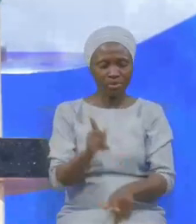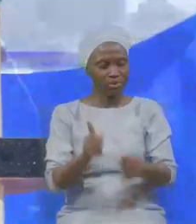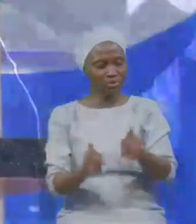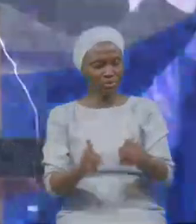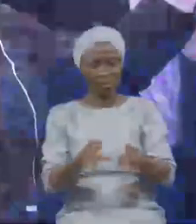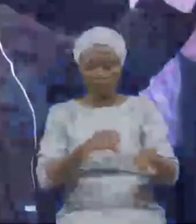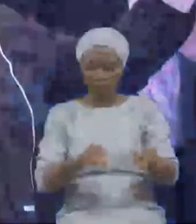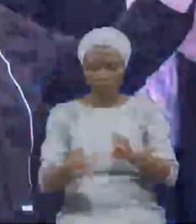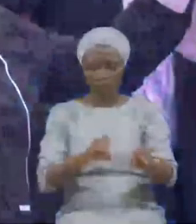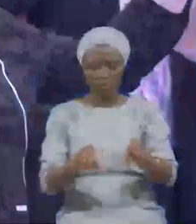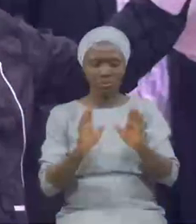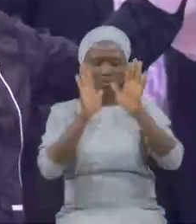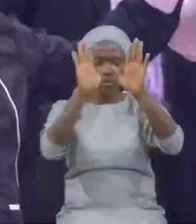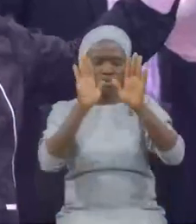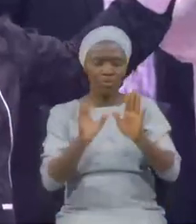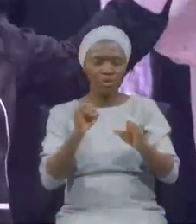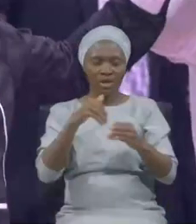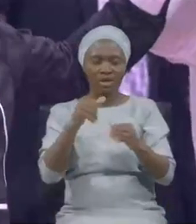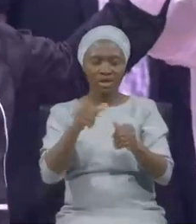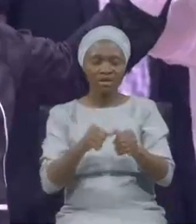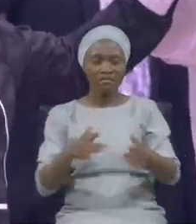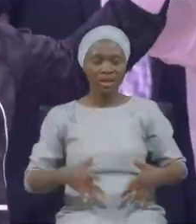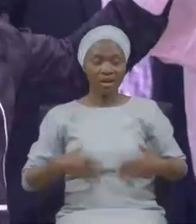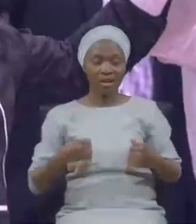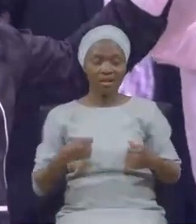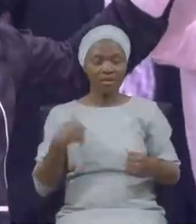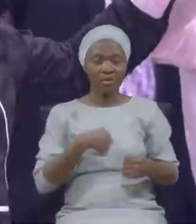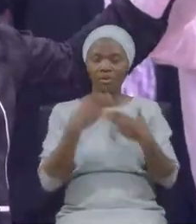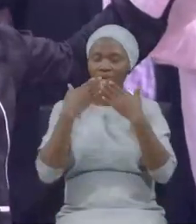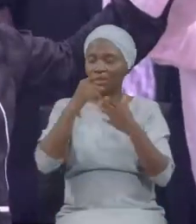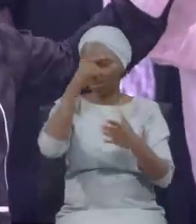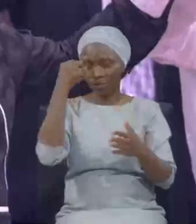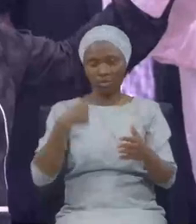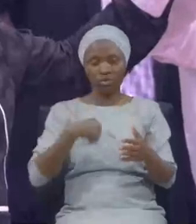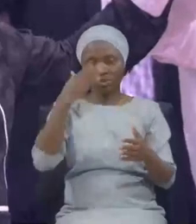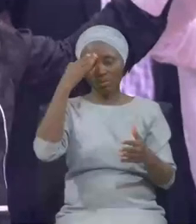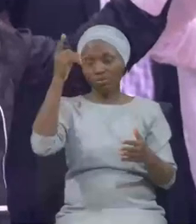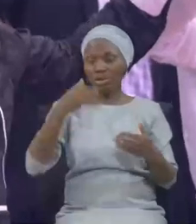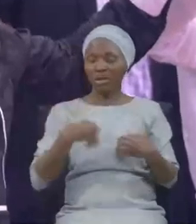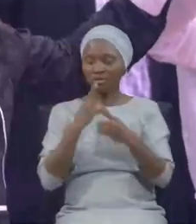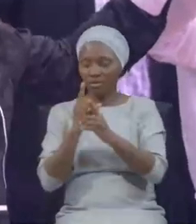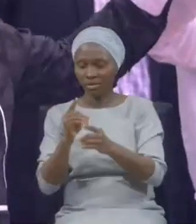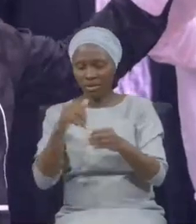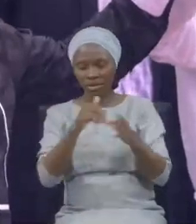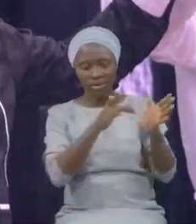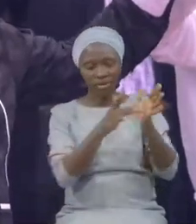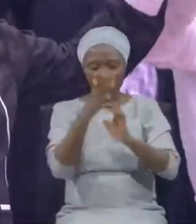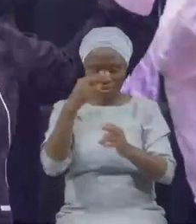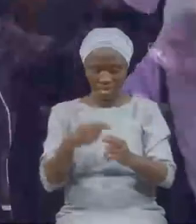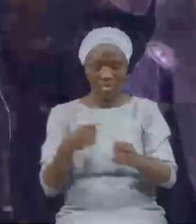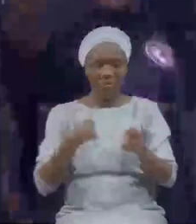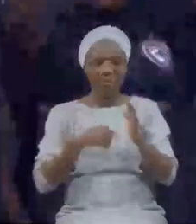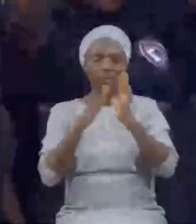des prodiges dans toute vie. Nous te disons merci parce que tu nous as exaucés. Au nom de